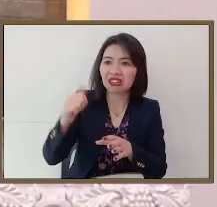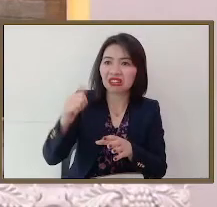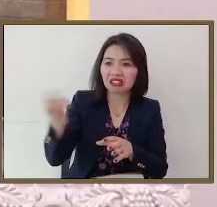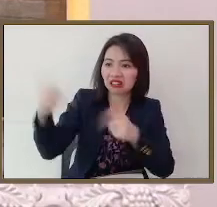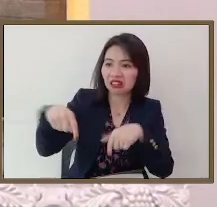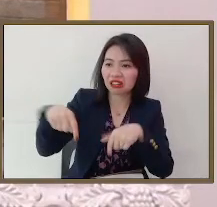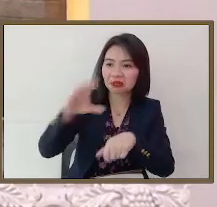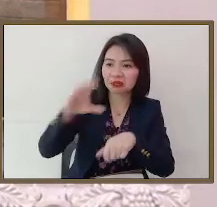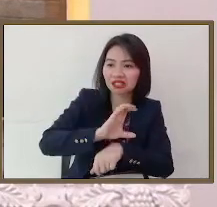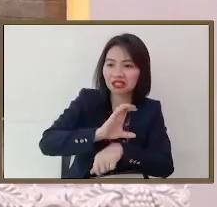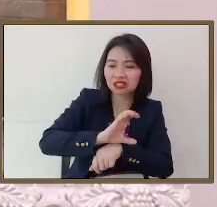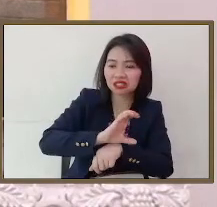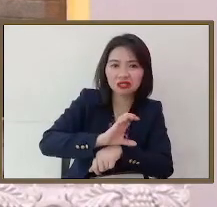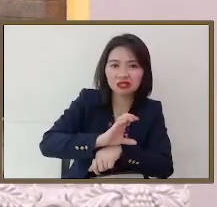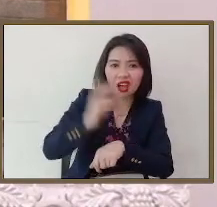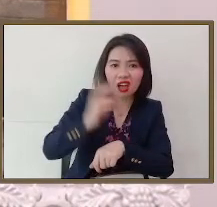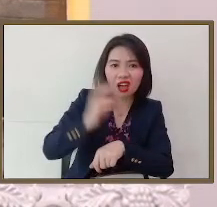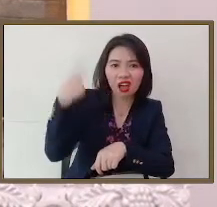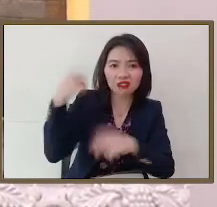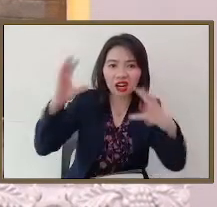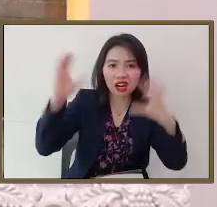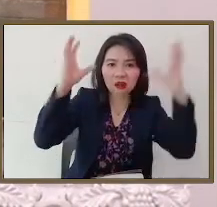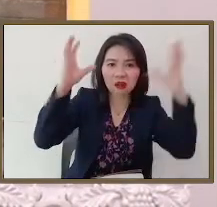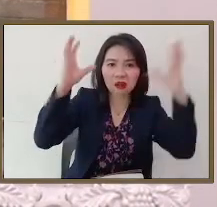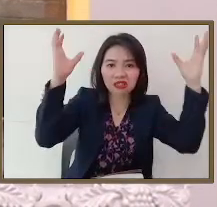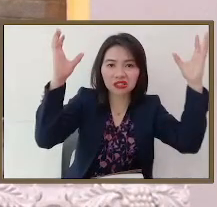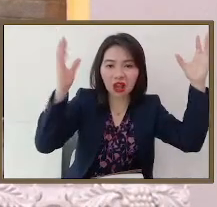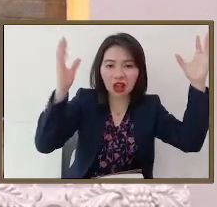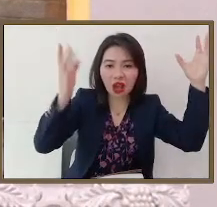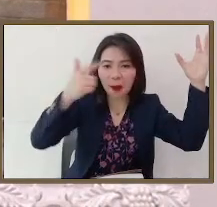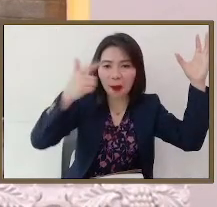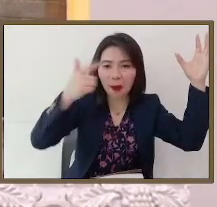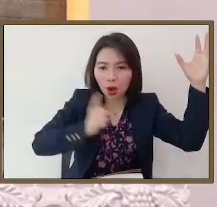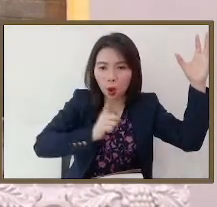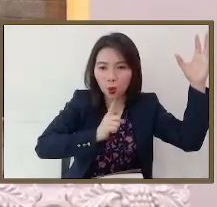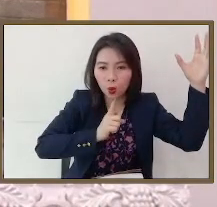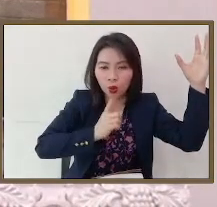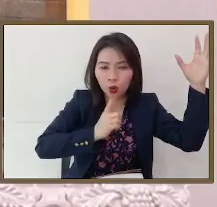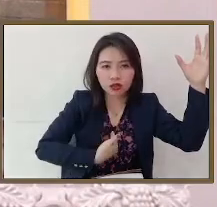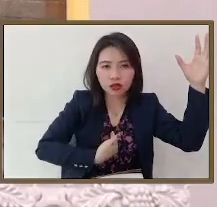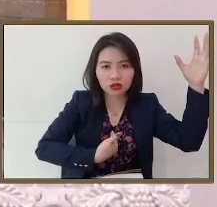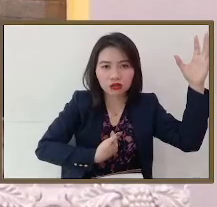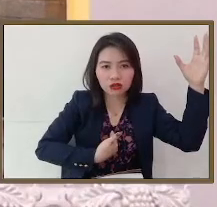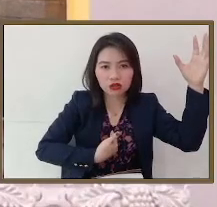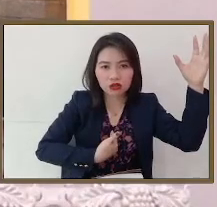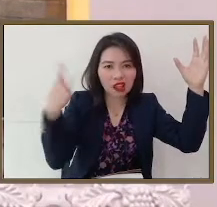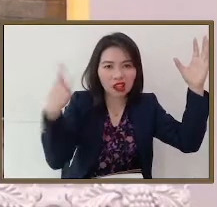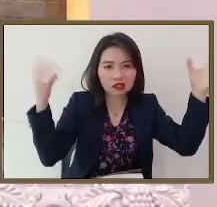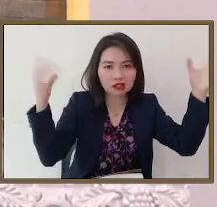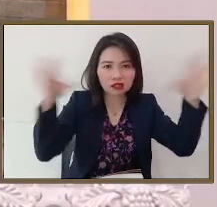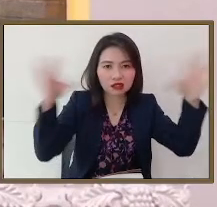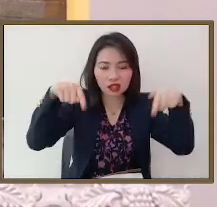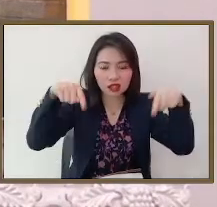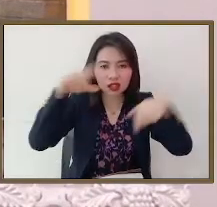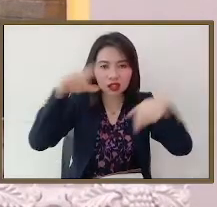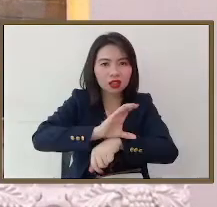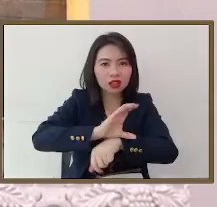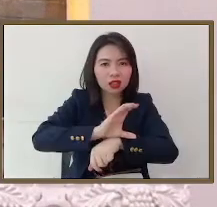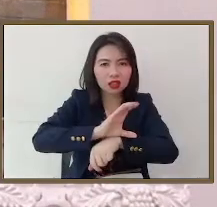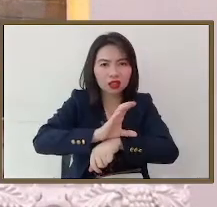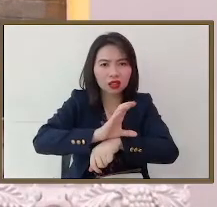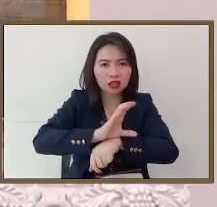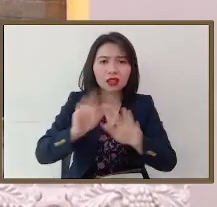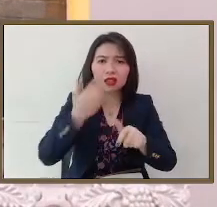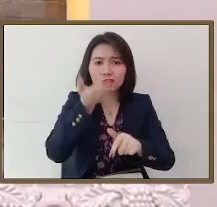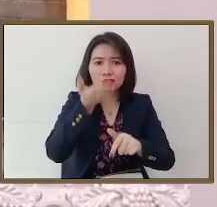kasi birthday ko. Pupunta tayo sa simbahan kasi Linggo, kasi merong ganito, merong, you know, do you understand? Nakakita na po ba kayo na maghahandog